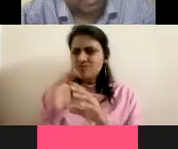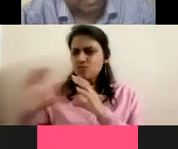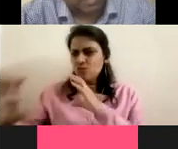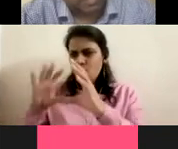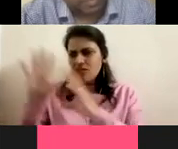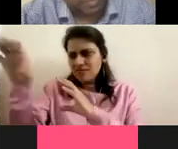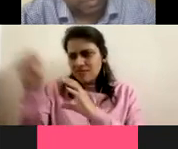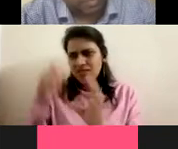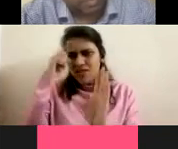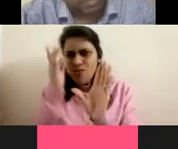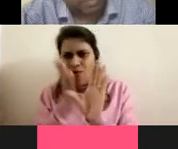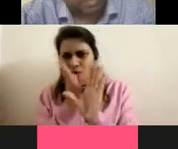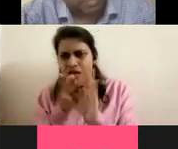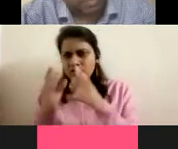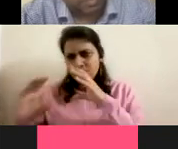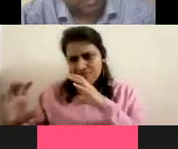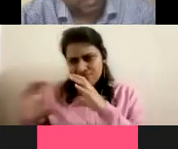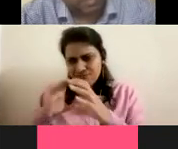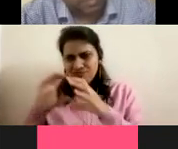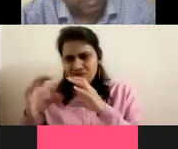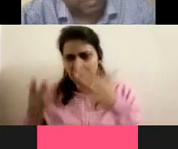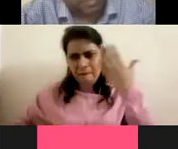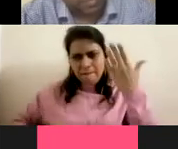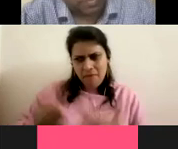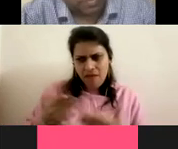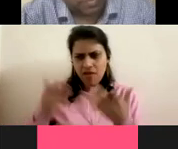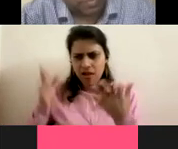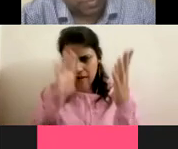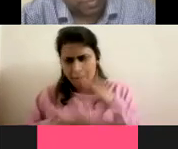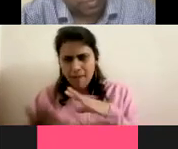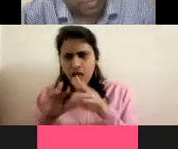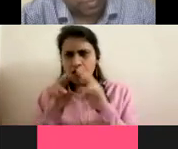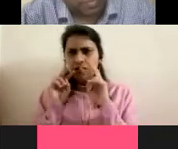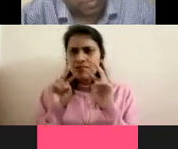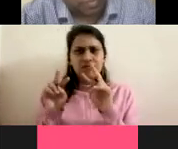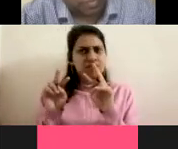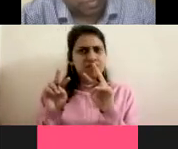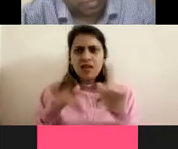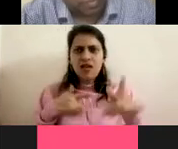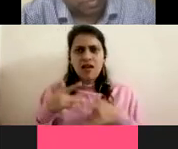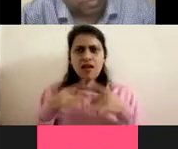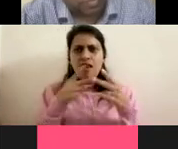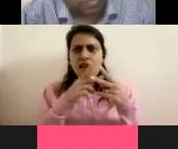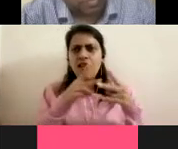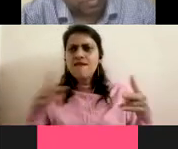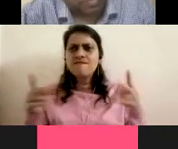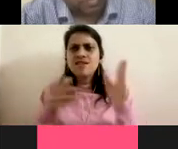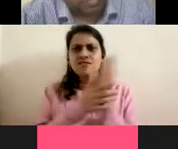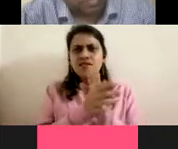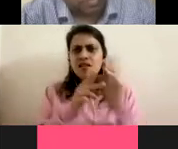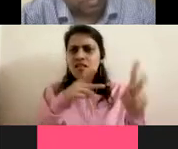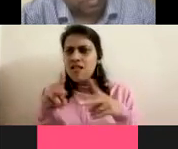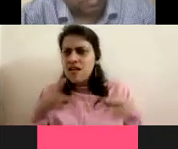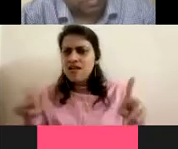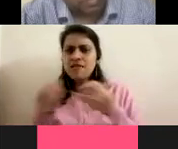का काम करता था, और बच्चे के लिए जब मैं बिहेवियर थेरेपी डिजाइन करता था, तो देखता था अलग अलग इंटरेस्ट थे, अलग अलग स्किल और अलग अलग उनके पोटेंशियल को